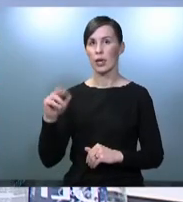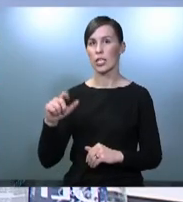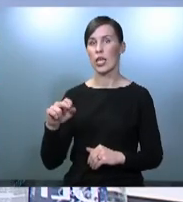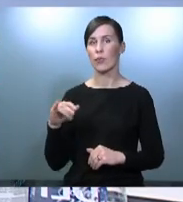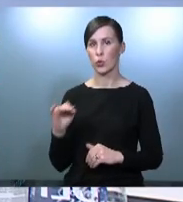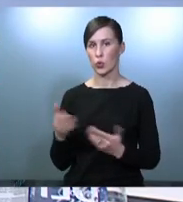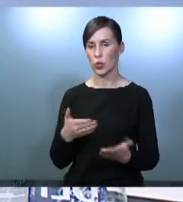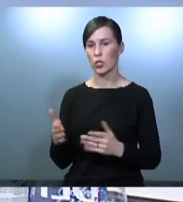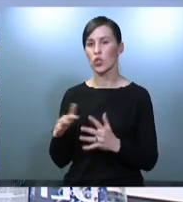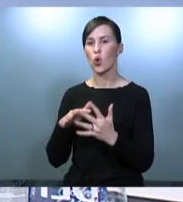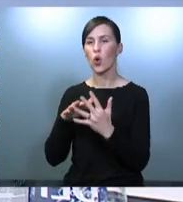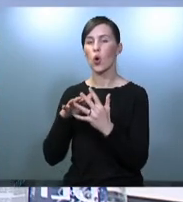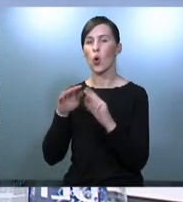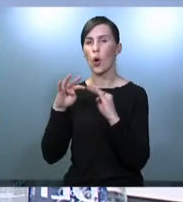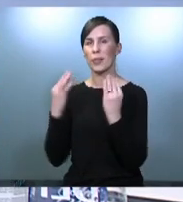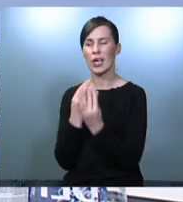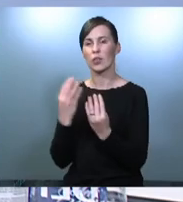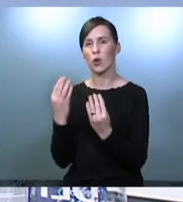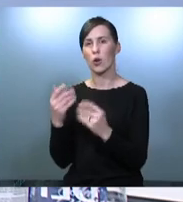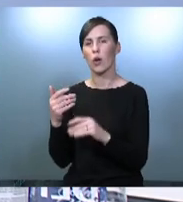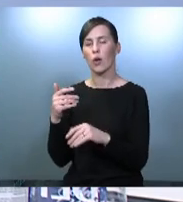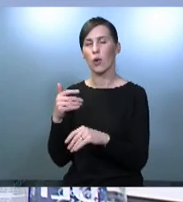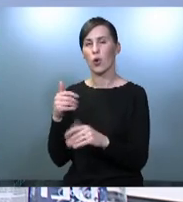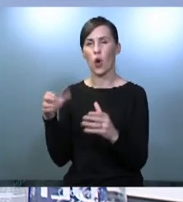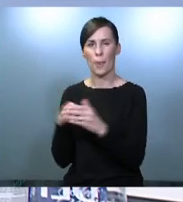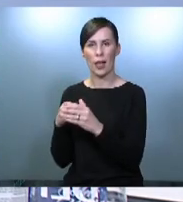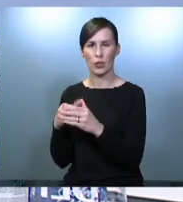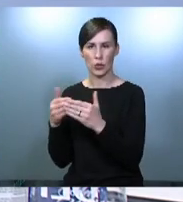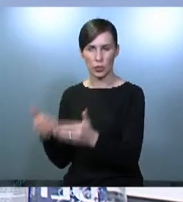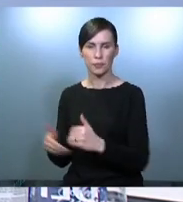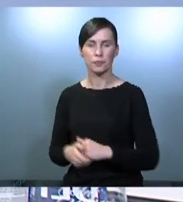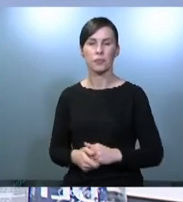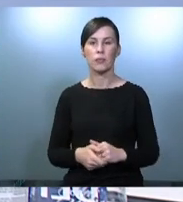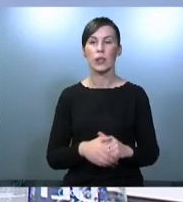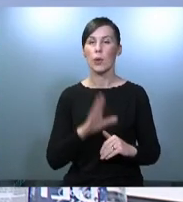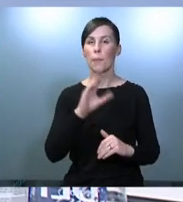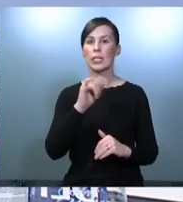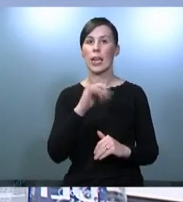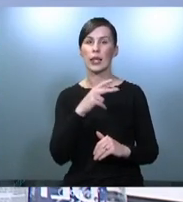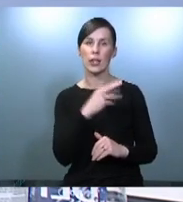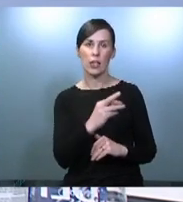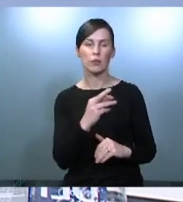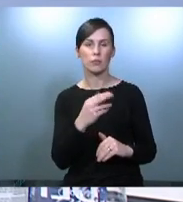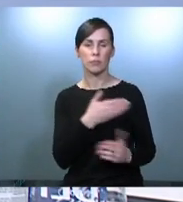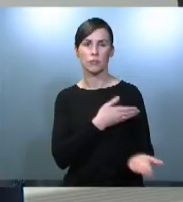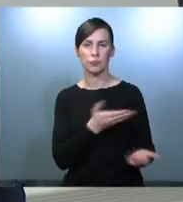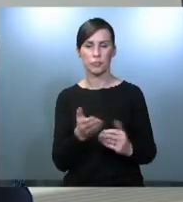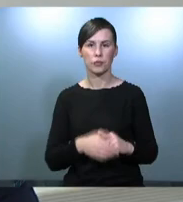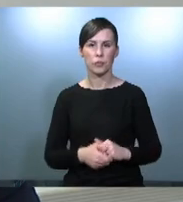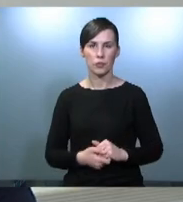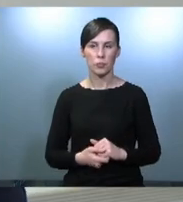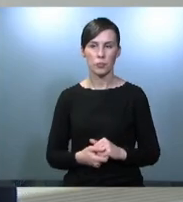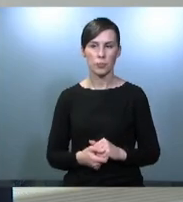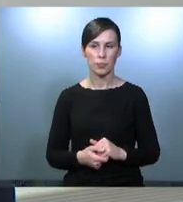Kacevičius iš komiteto Valentino Tamulio komanda mūsų krašto sėkmei. Virginija Baltraitinė, rinkimų komitetas, komanda už Kėdainio krašto žmonės. Aš tik